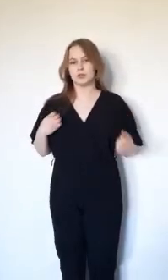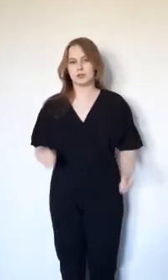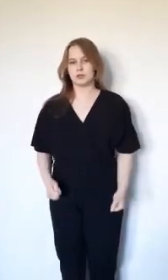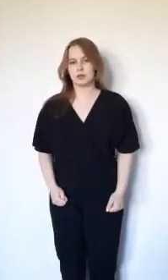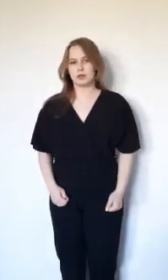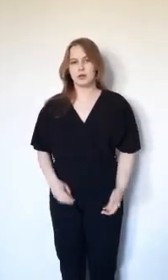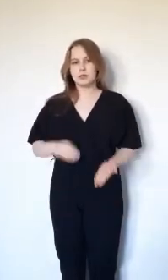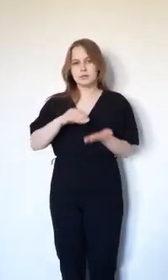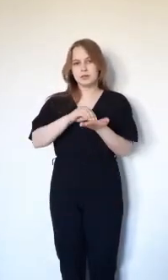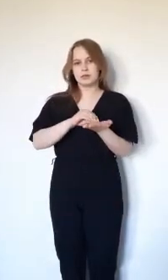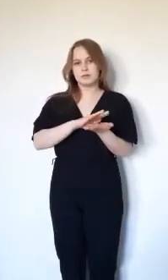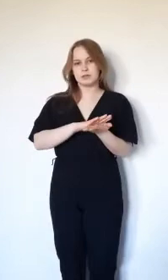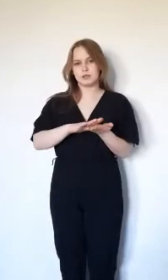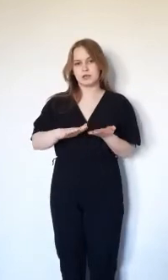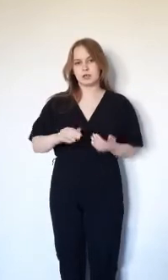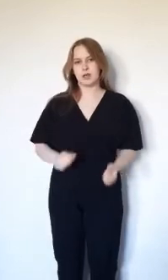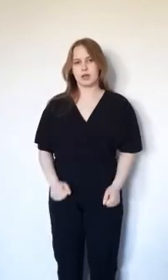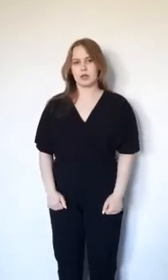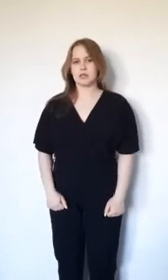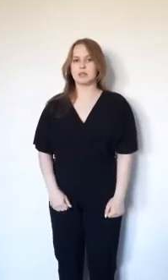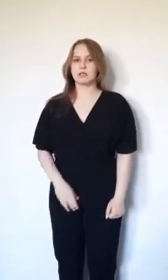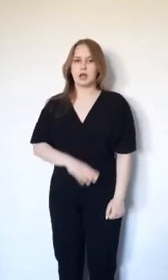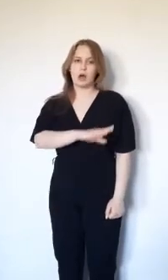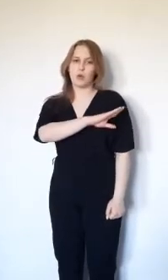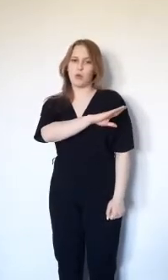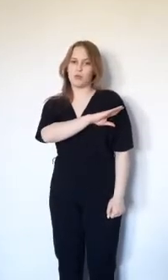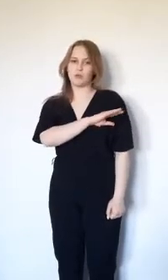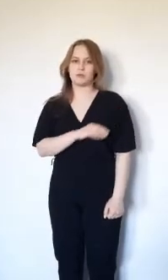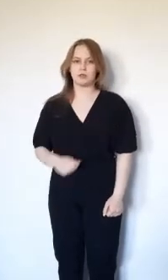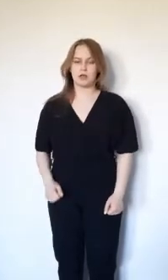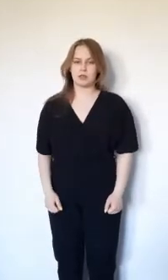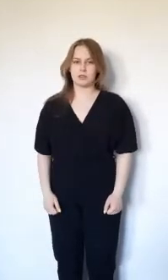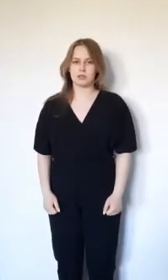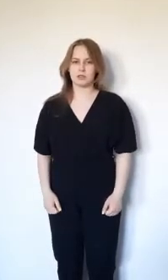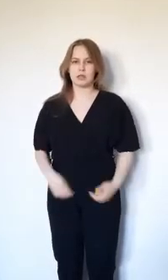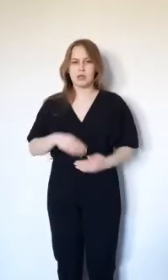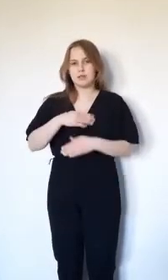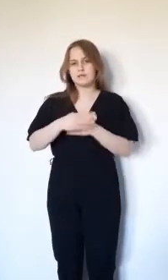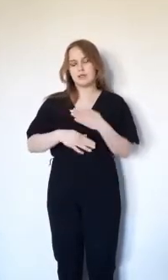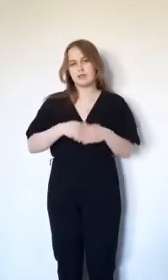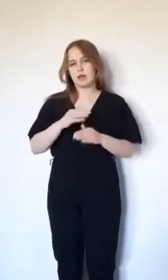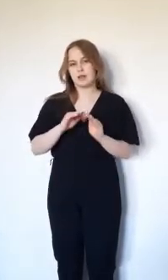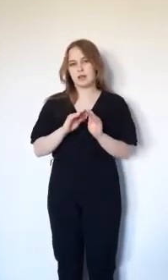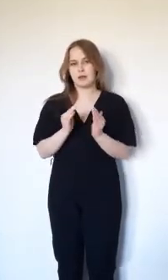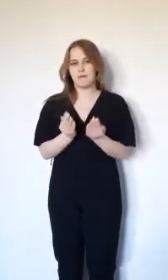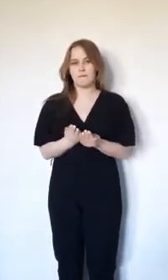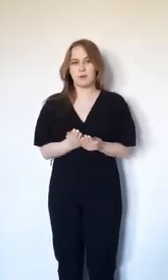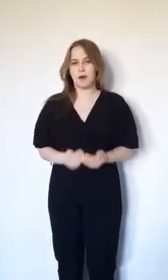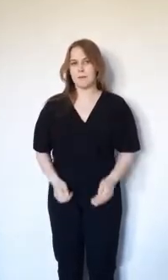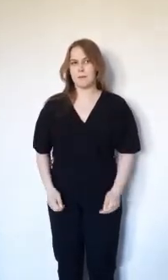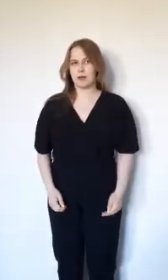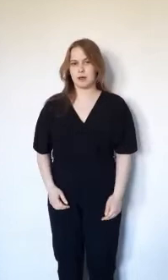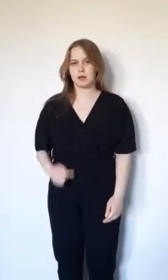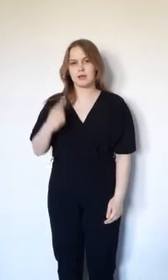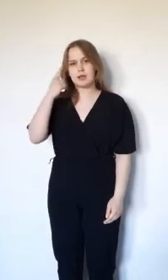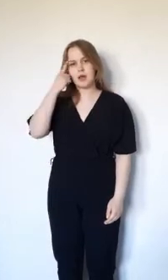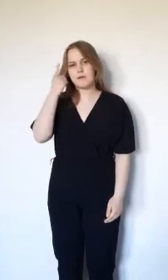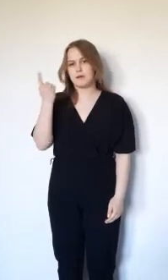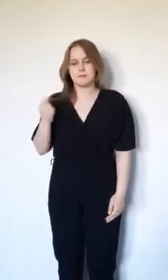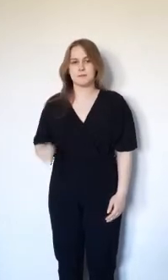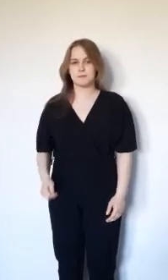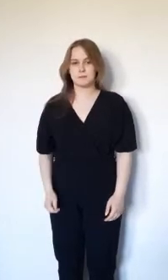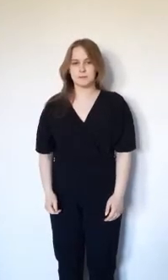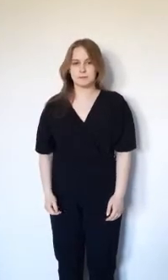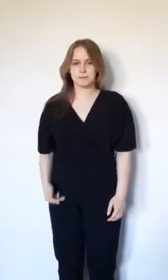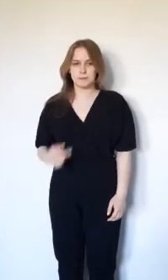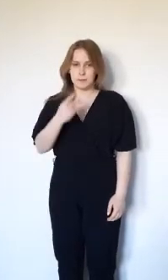Żyć z przyzwyczajenia, umrzeć zwinięty w kłębek, nie